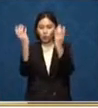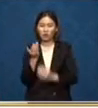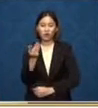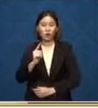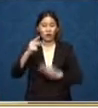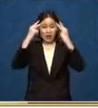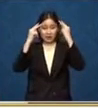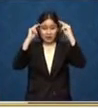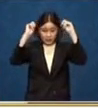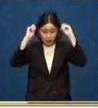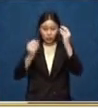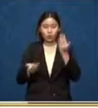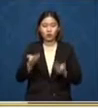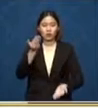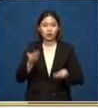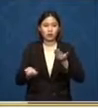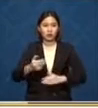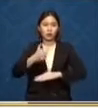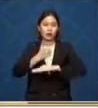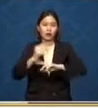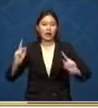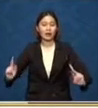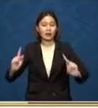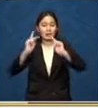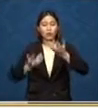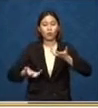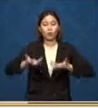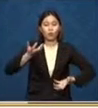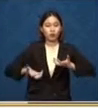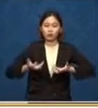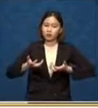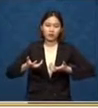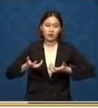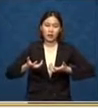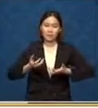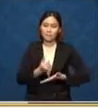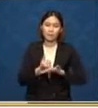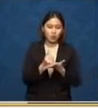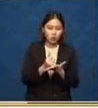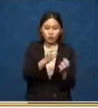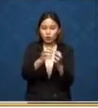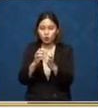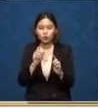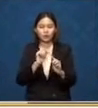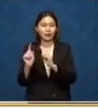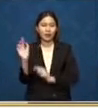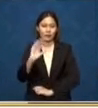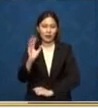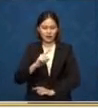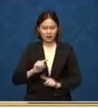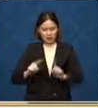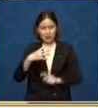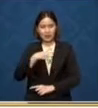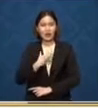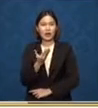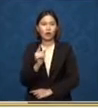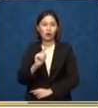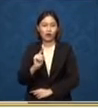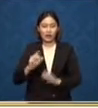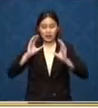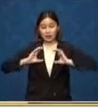นายกรัฐมนตรีหรือรัฐมนตรีว่าว่าการกระทรวงยุติธรรมแทรกแซงการทำงานของผู้พิพากษานะคะแต่อยากจะขอให้